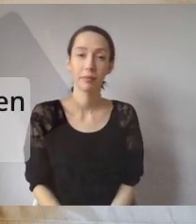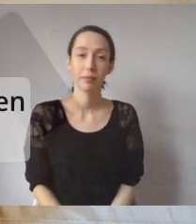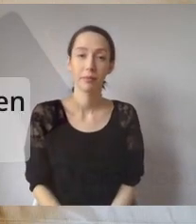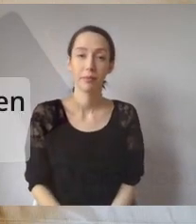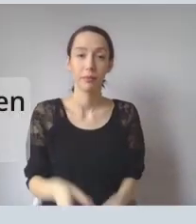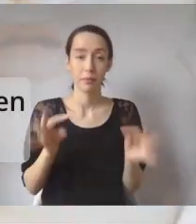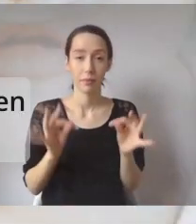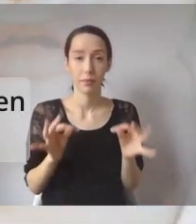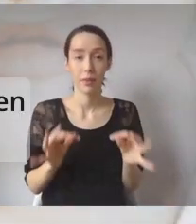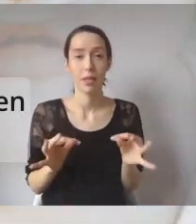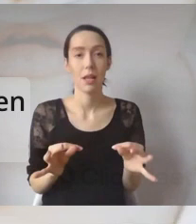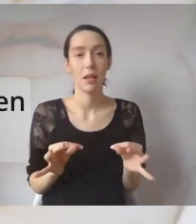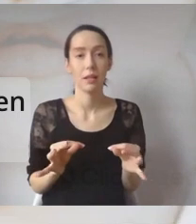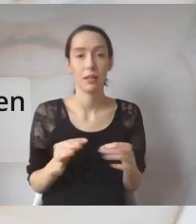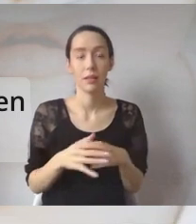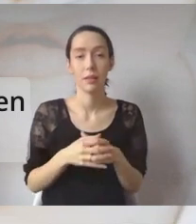I teraz sobie już przejdziemy